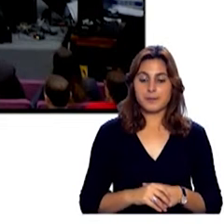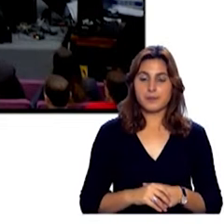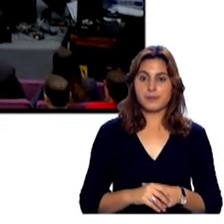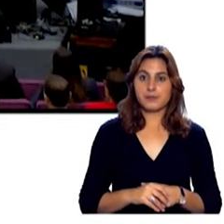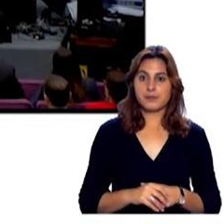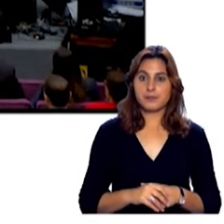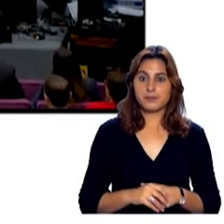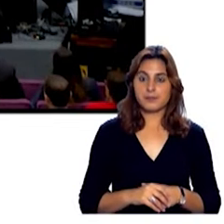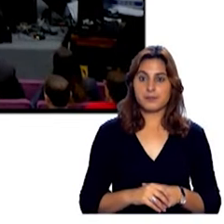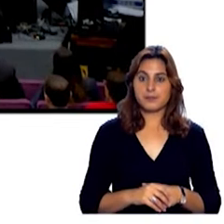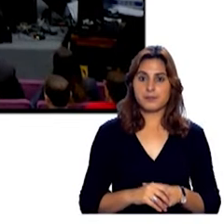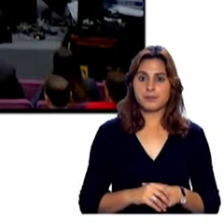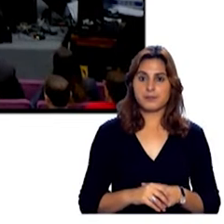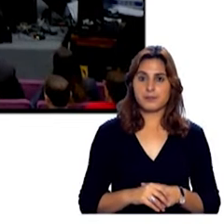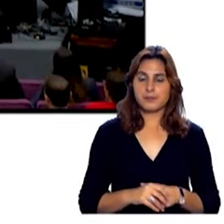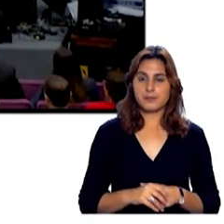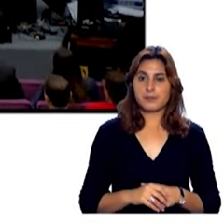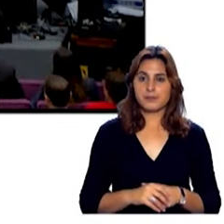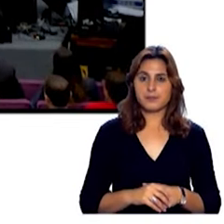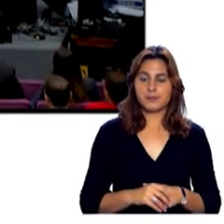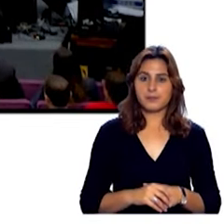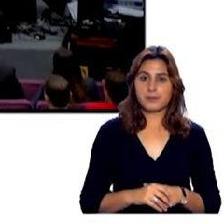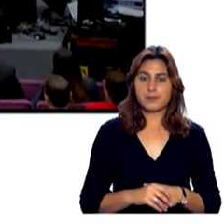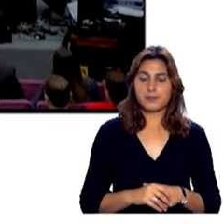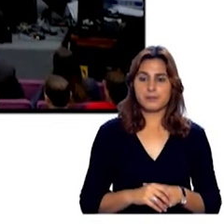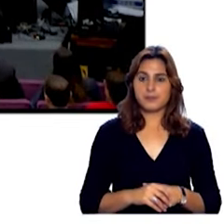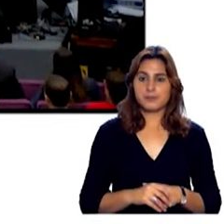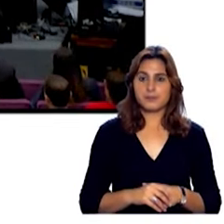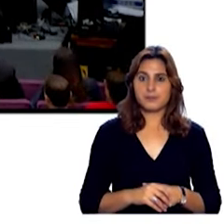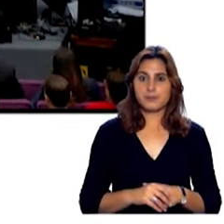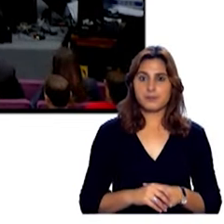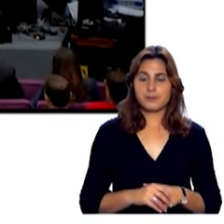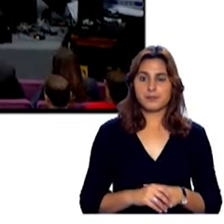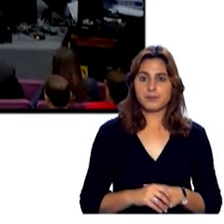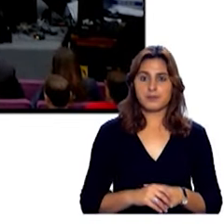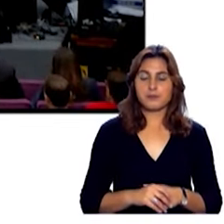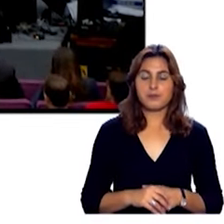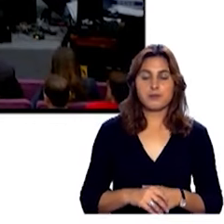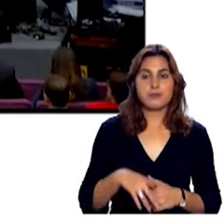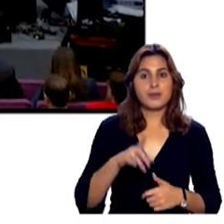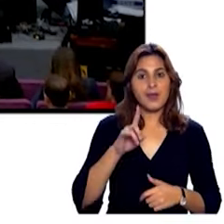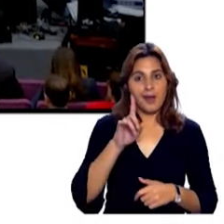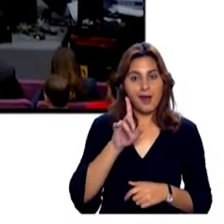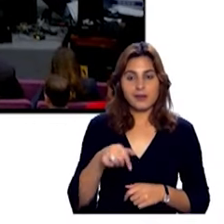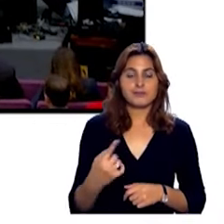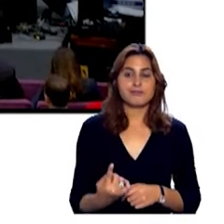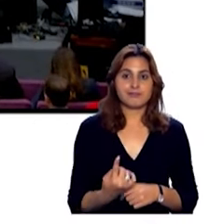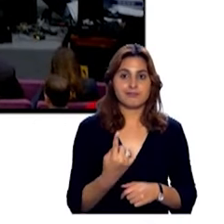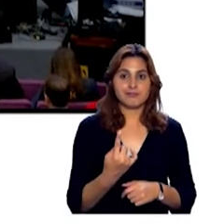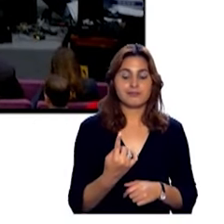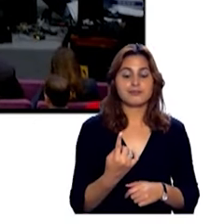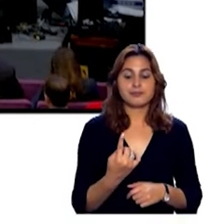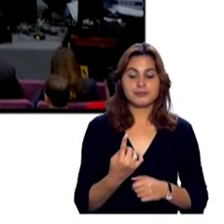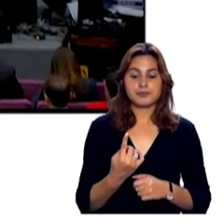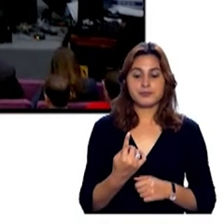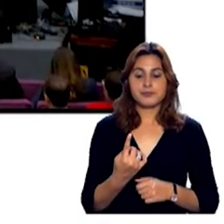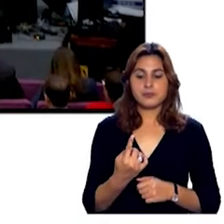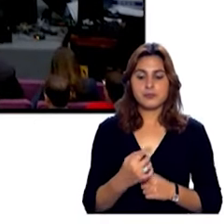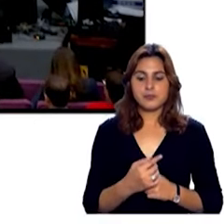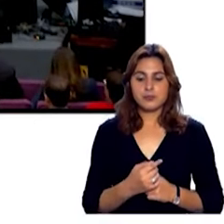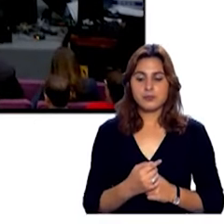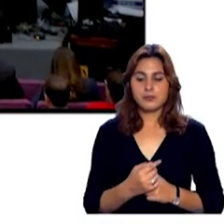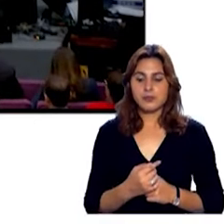passo eh che una disposizione che introduce